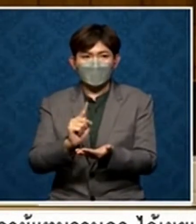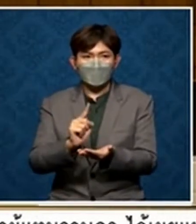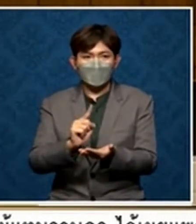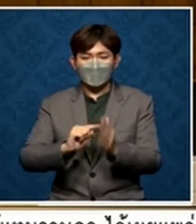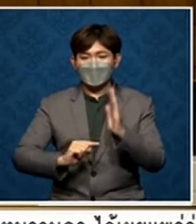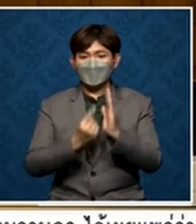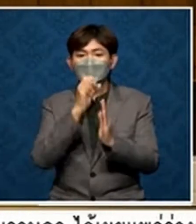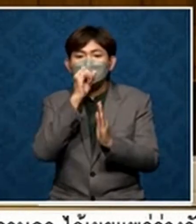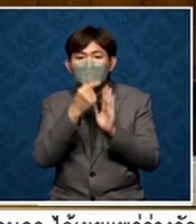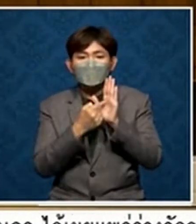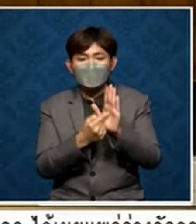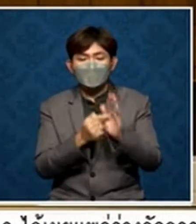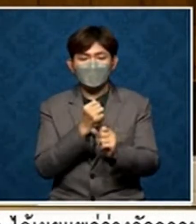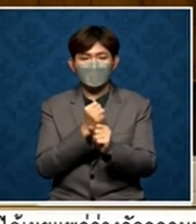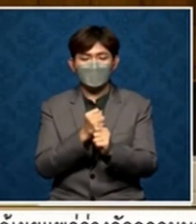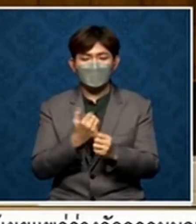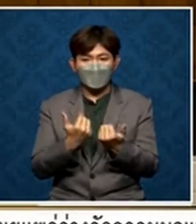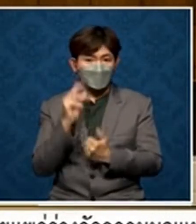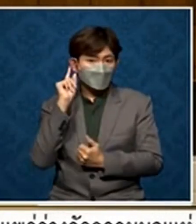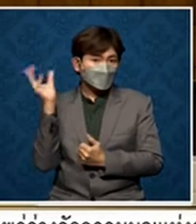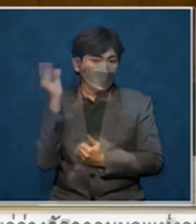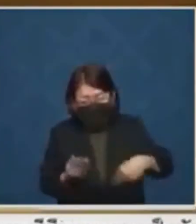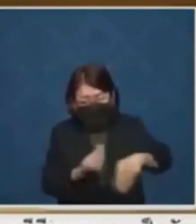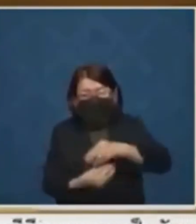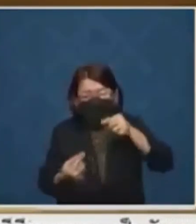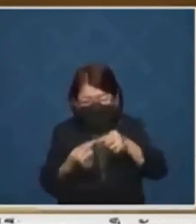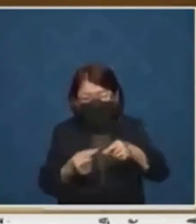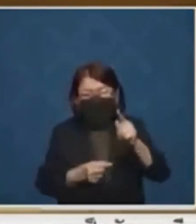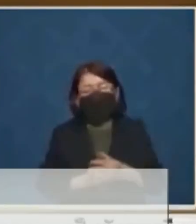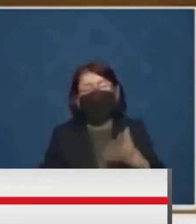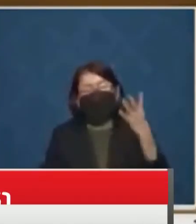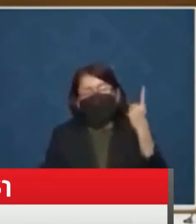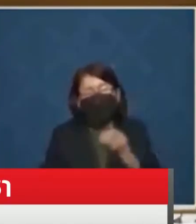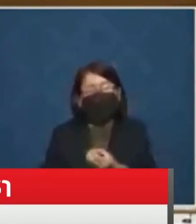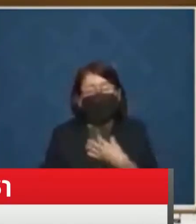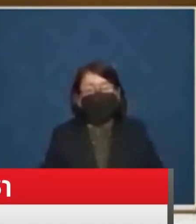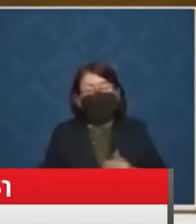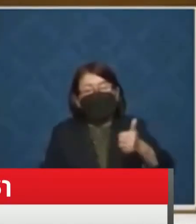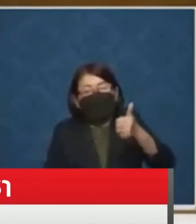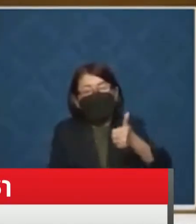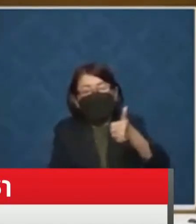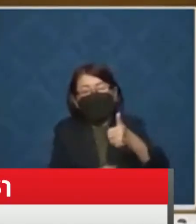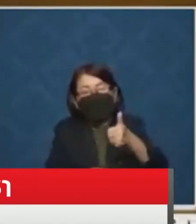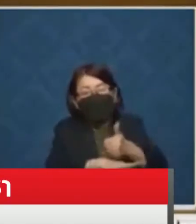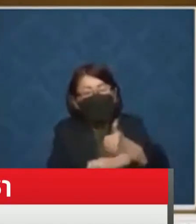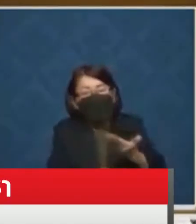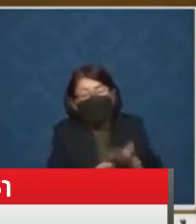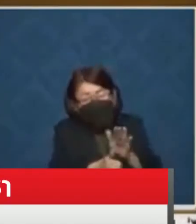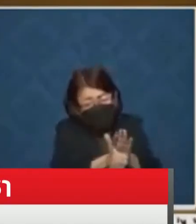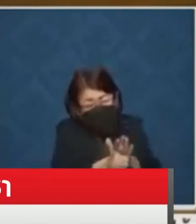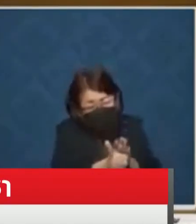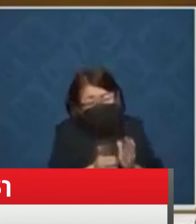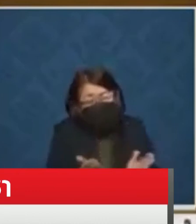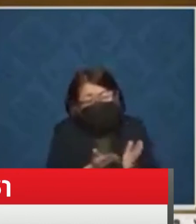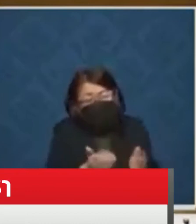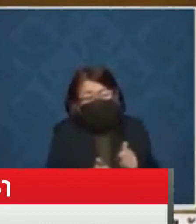เท่าในทุนไม่เคยจะจานอกรอบค่ะเพราะว่านั้นก็พูดไปถึงเรื่องจะเอาตัวไหนทนผมพี่รอบที่เราผมไม่เคยไม่